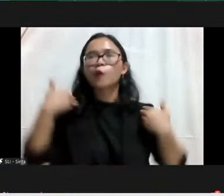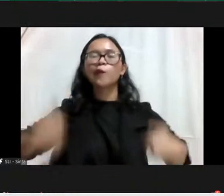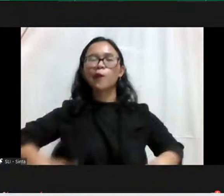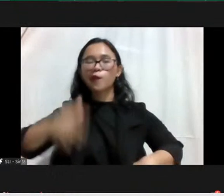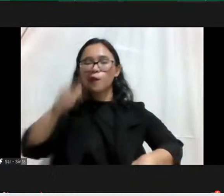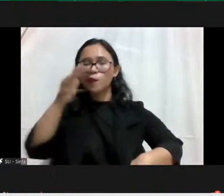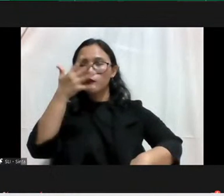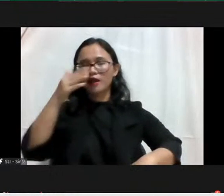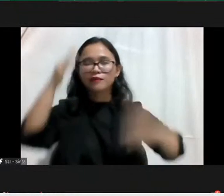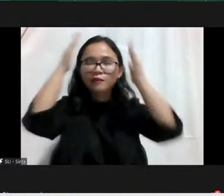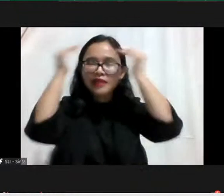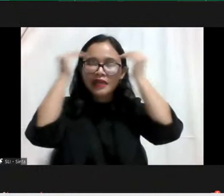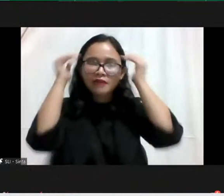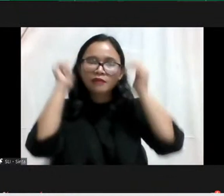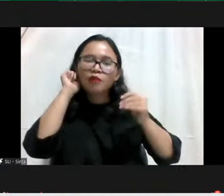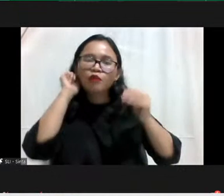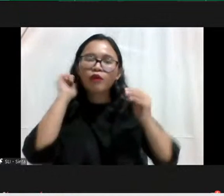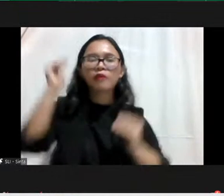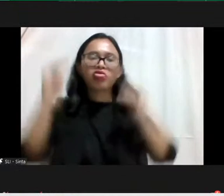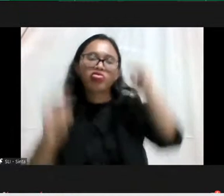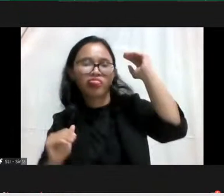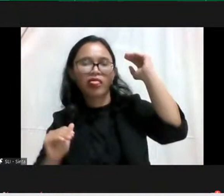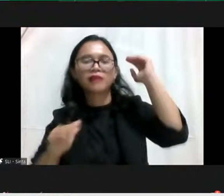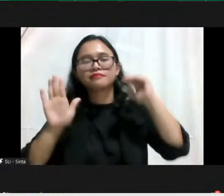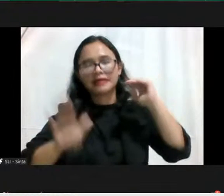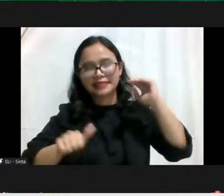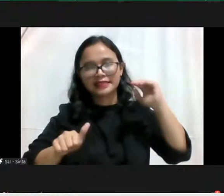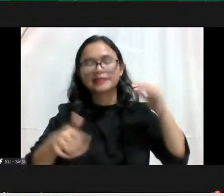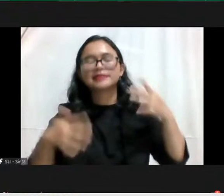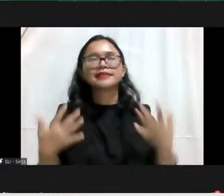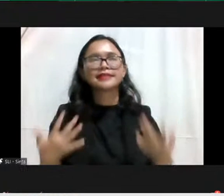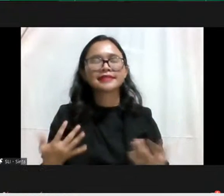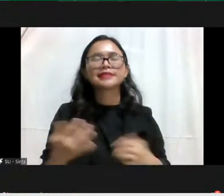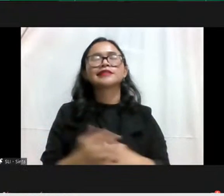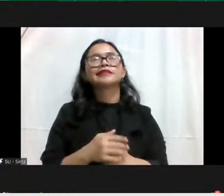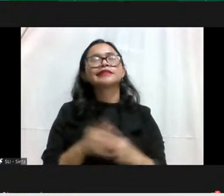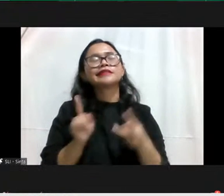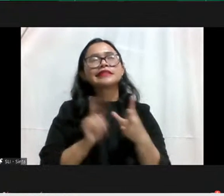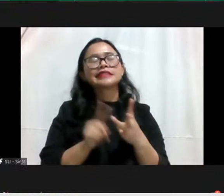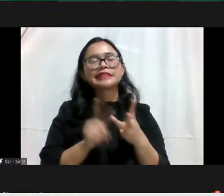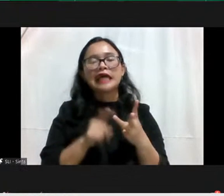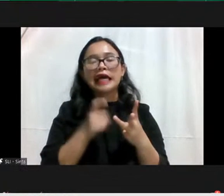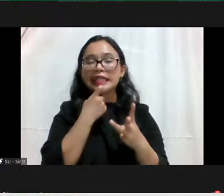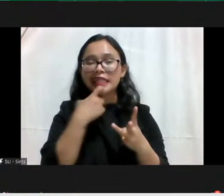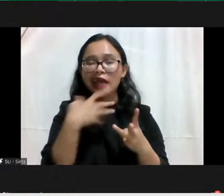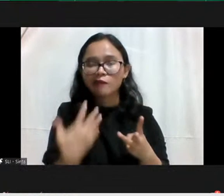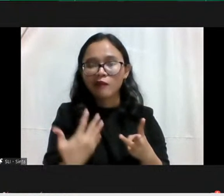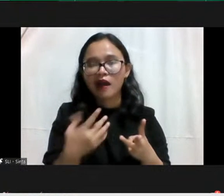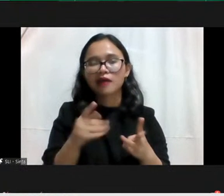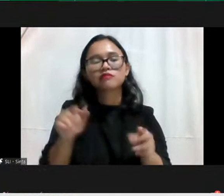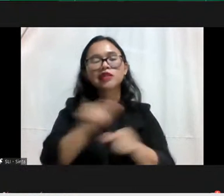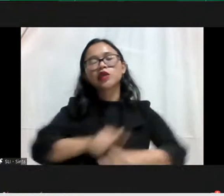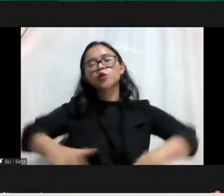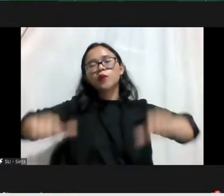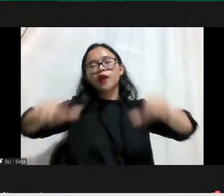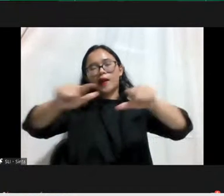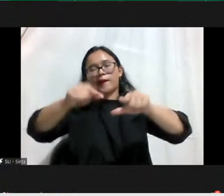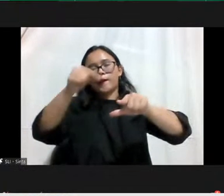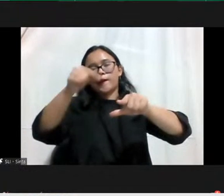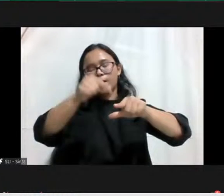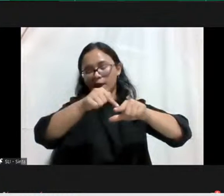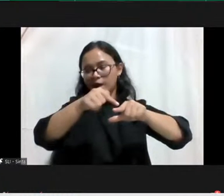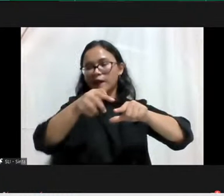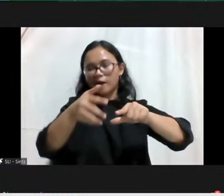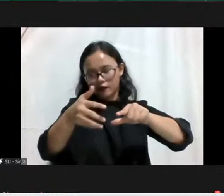ada kesetaraan yang ketiga tentu saja kaitannya dengan isu-isu lingkungan ya di sini kita